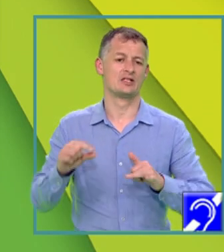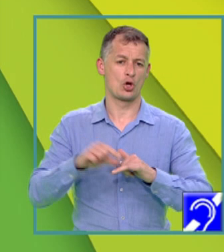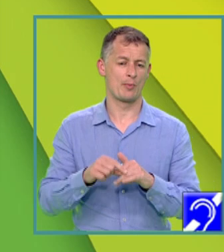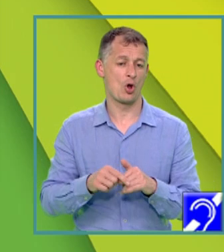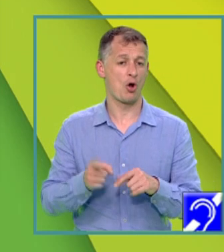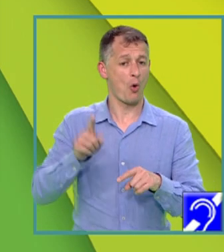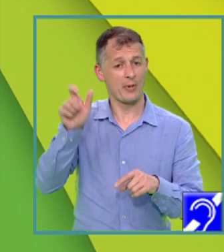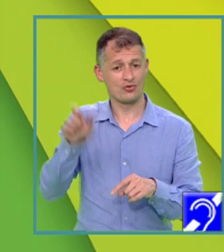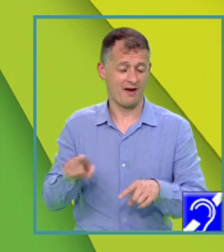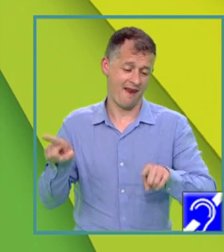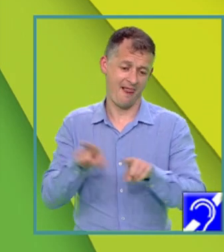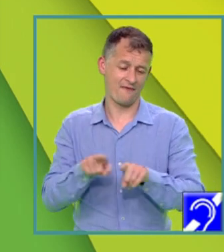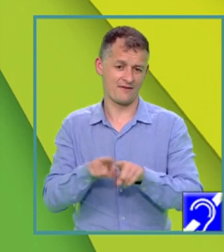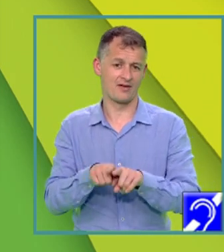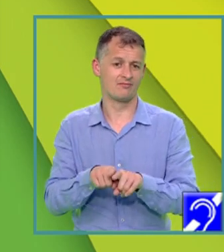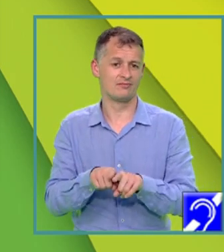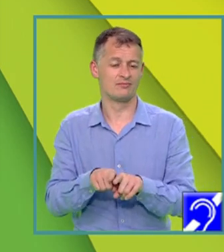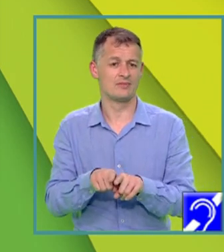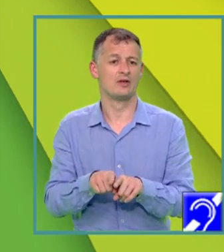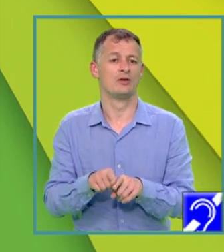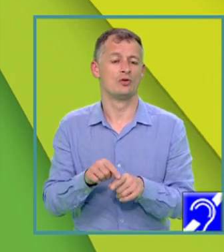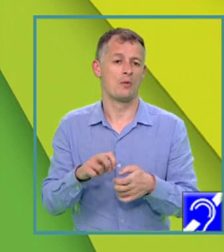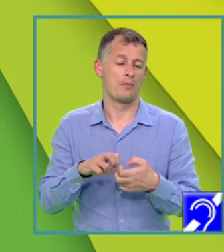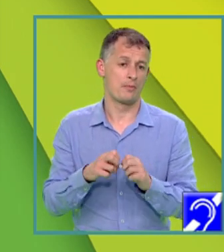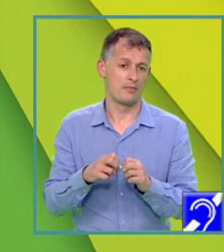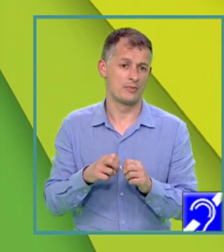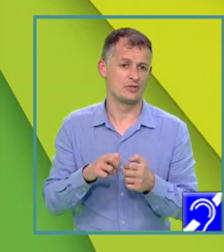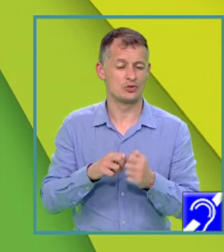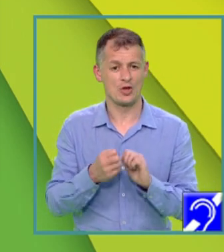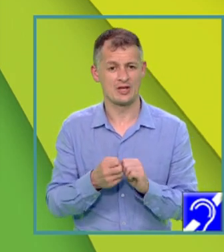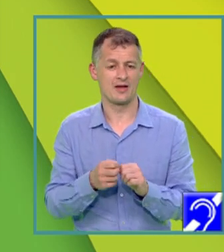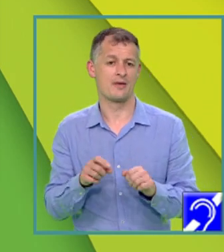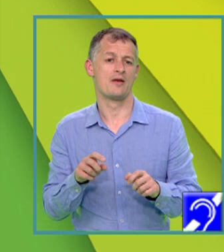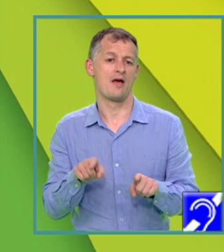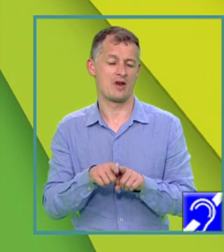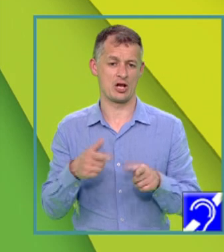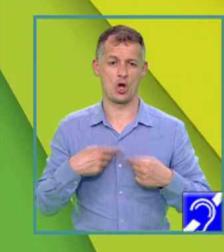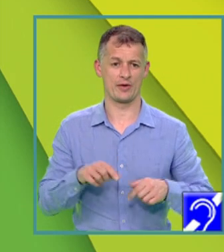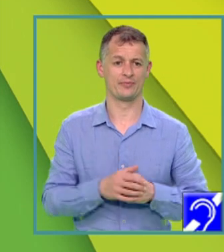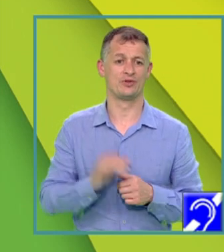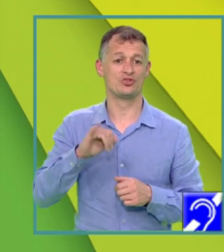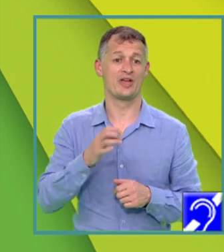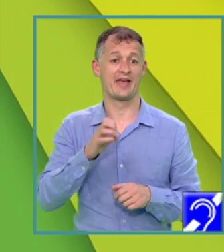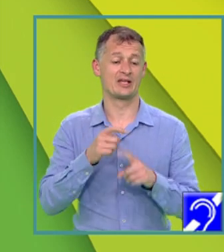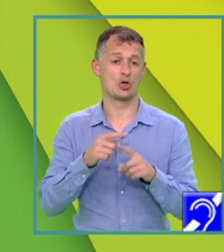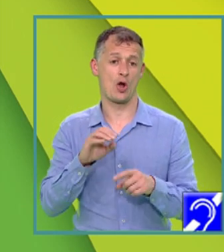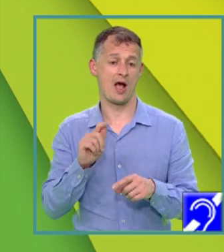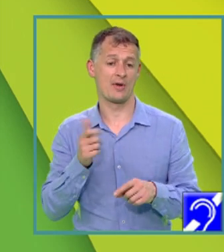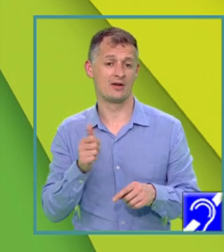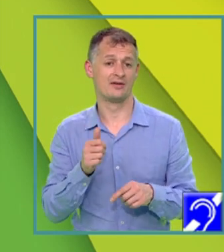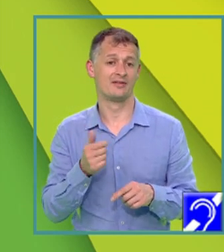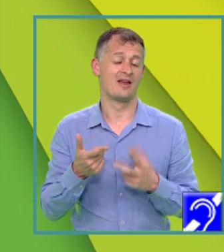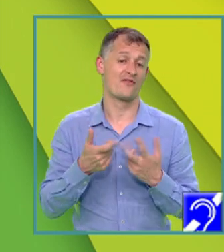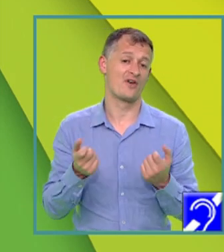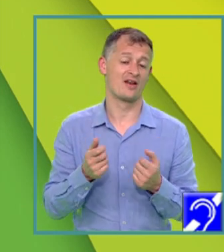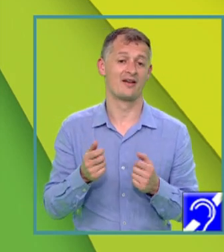cu al nostru, similar cu al nostru, iar căsătoria exogamă în afara grupului din care noi facem parte.